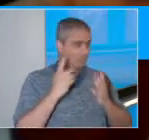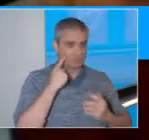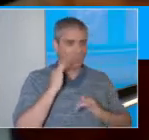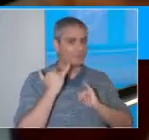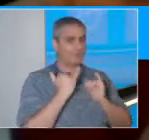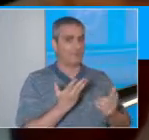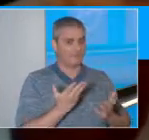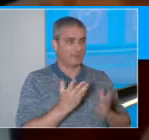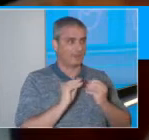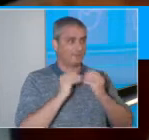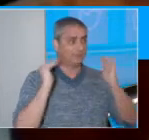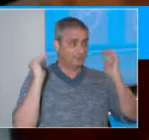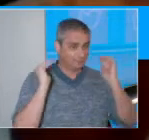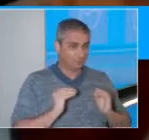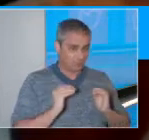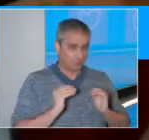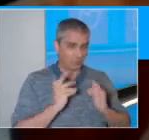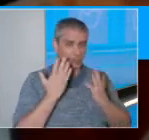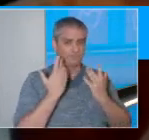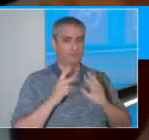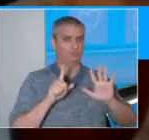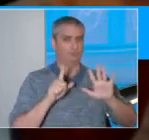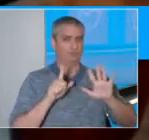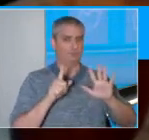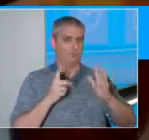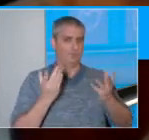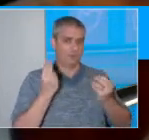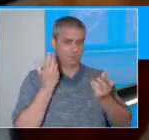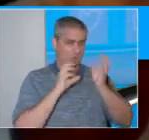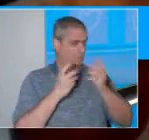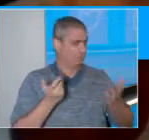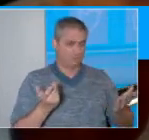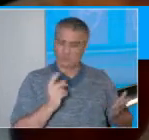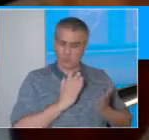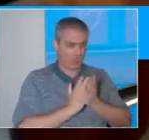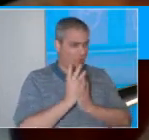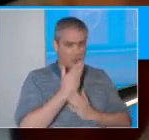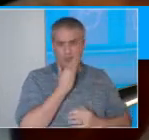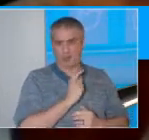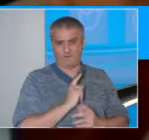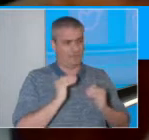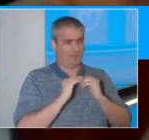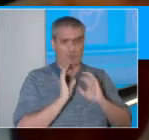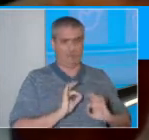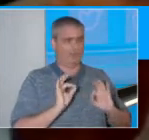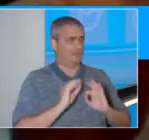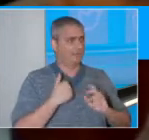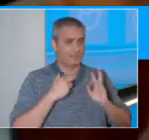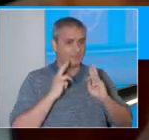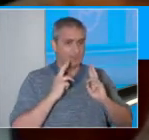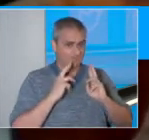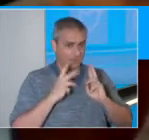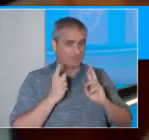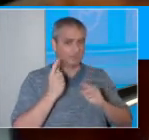מביאה, ובעצם צמצמו אותה לכדי מספר 7 עם כמה פוסטים. לא הגון, לא לעניין, ואני באמת מקווה שהמשפט הזה זה